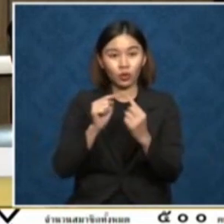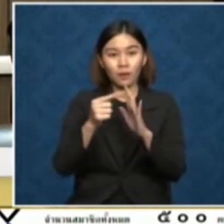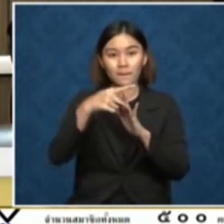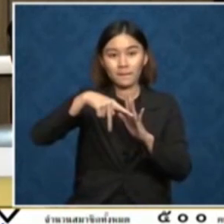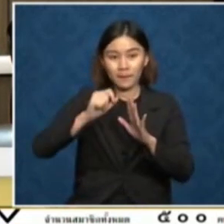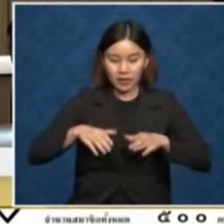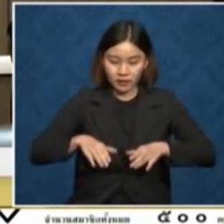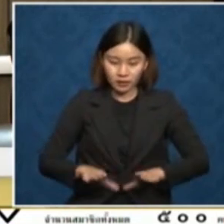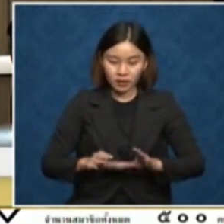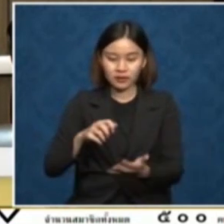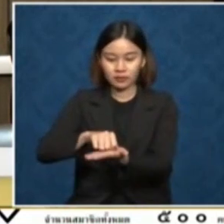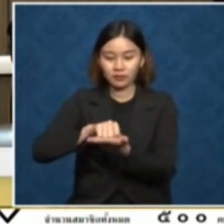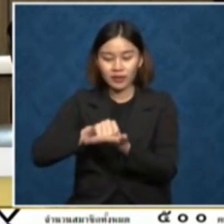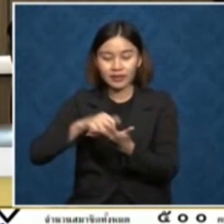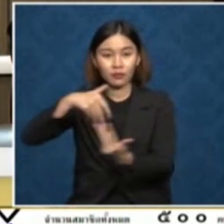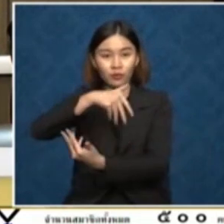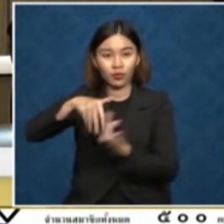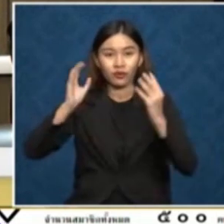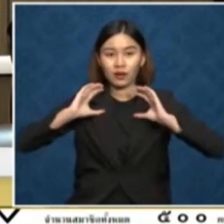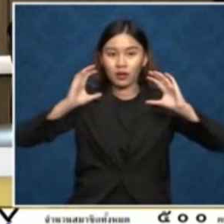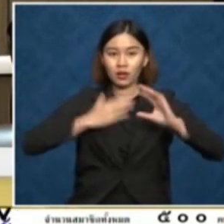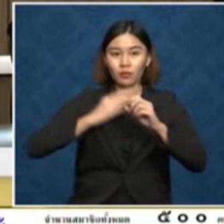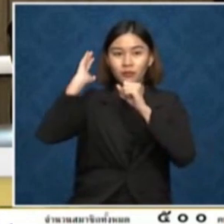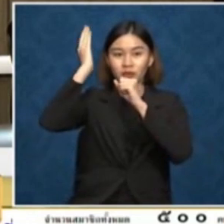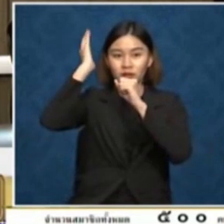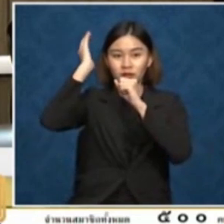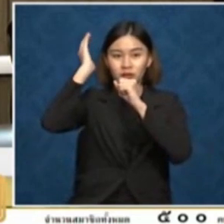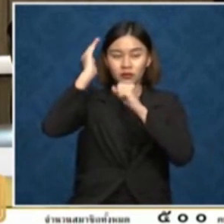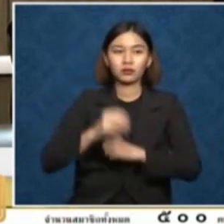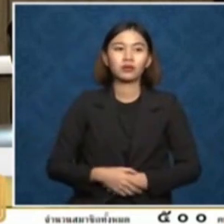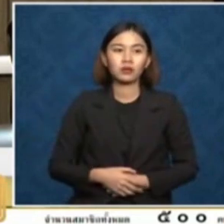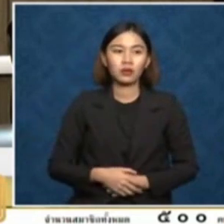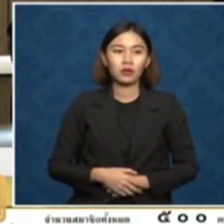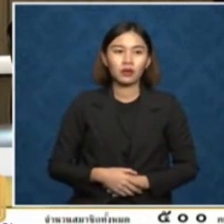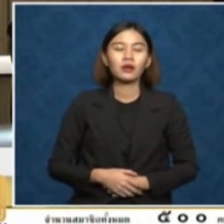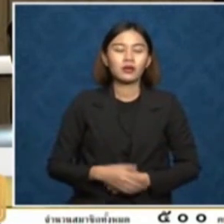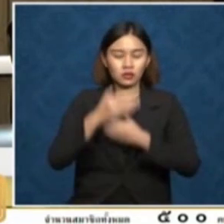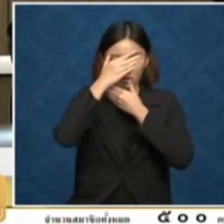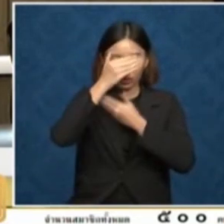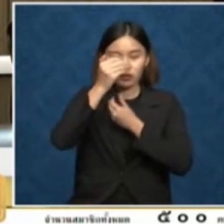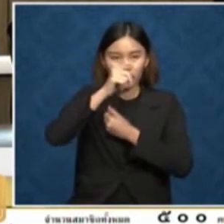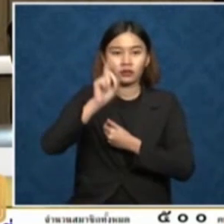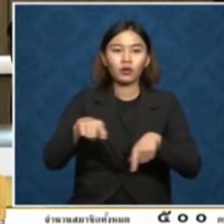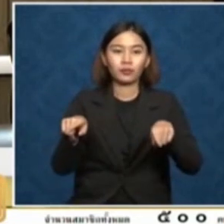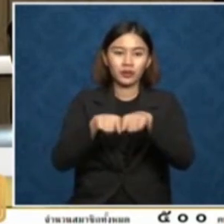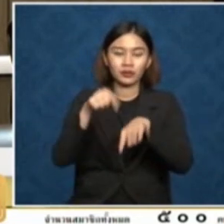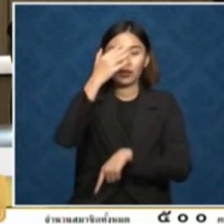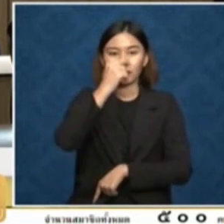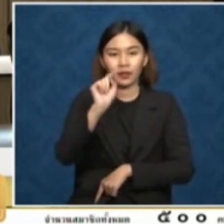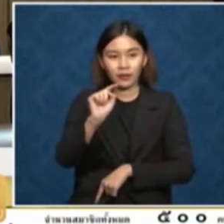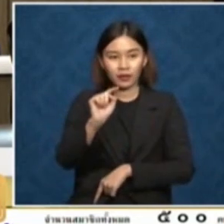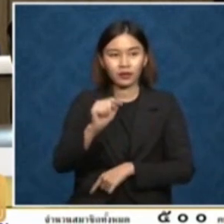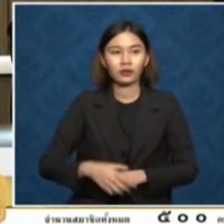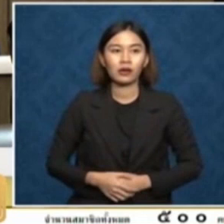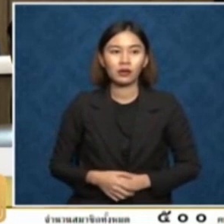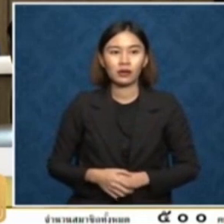ที่กำลังมองอยู่ต่างมองเห็นความสำคัญครับและต้องการทำให้เกิดขึ้นในประเทศไทยของเราแต่การพิจารณาเรื่องเพศ